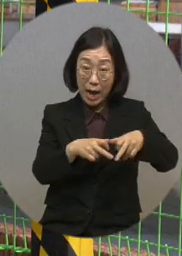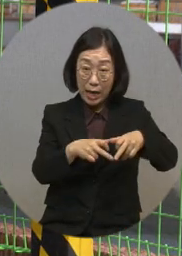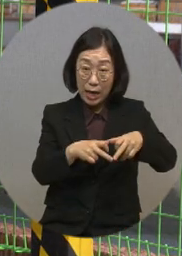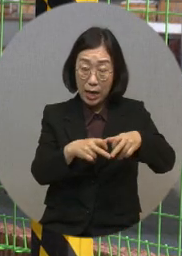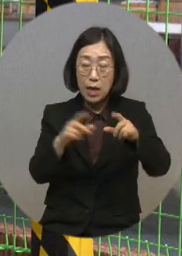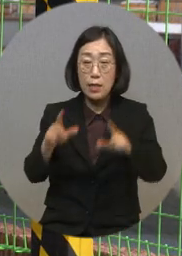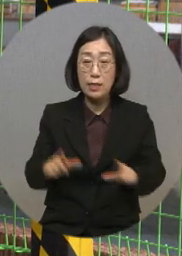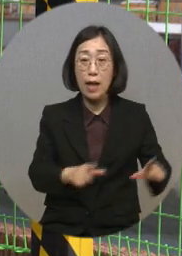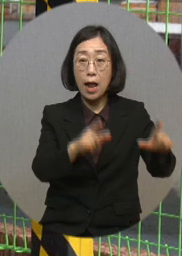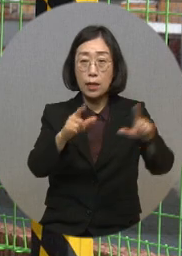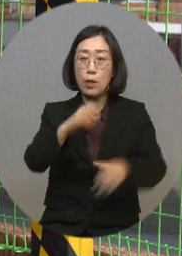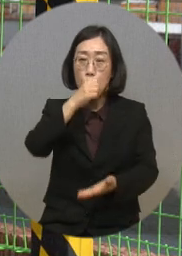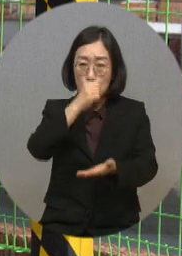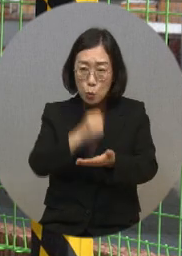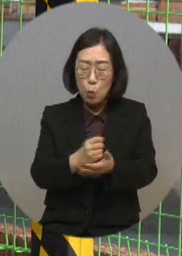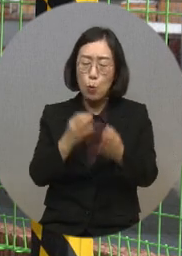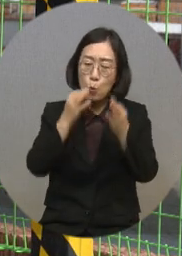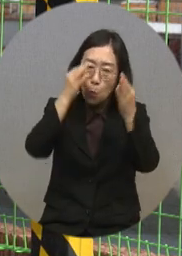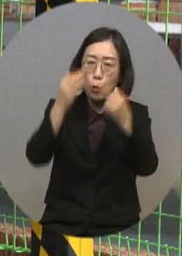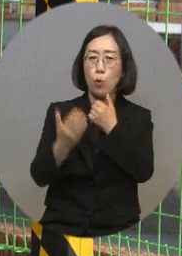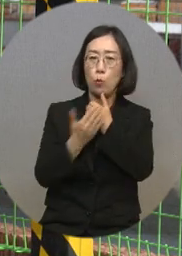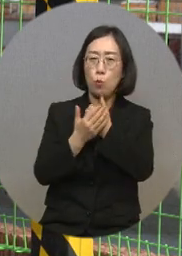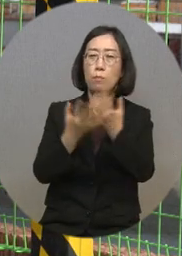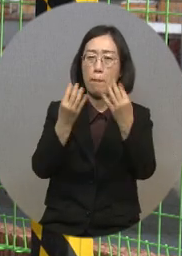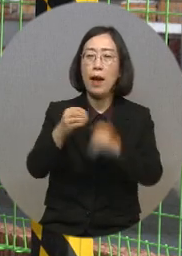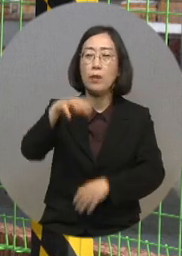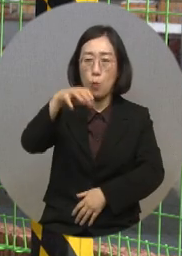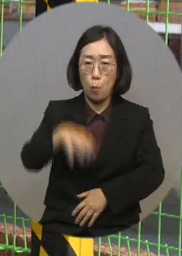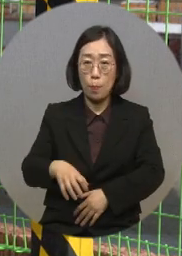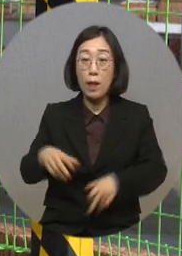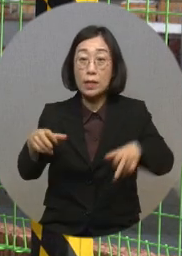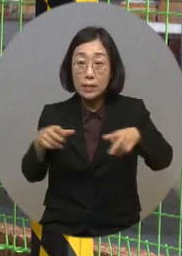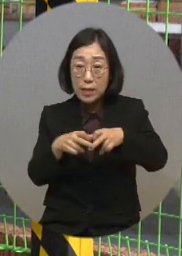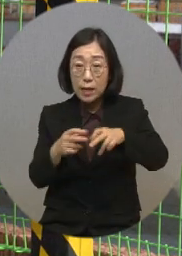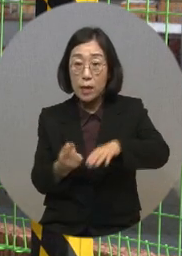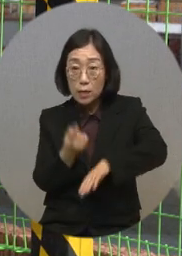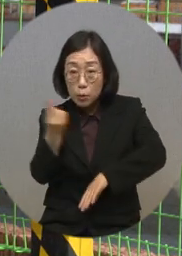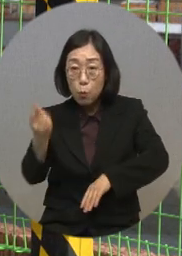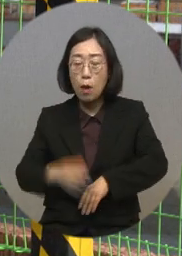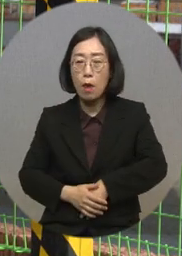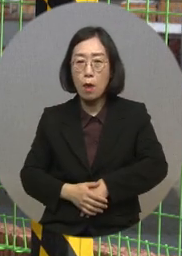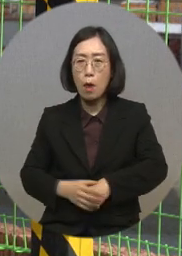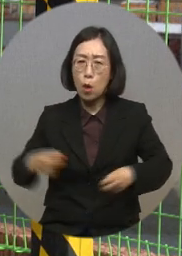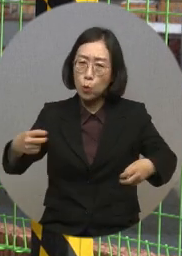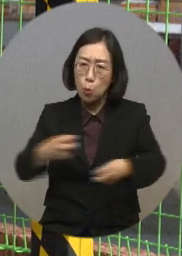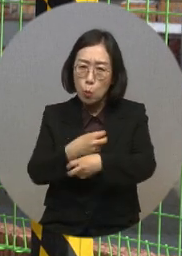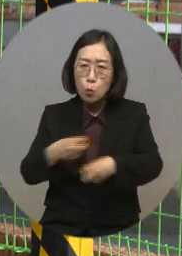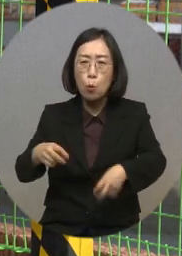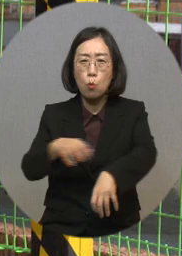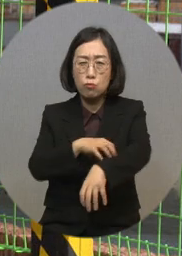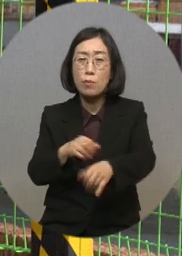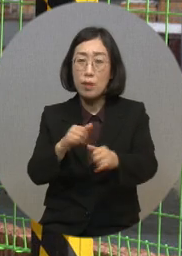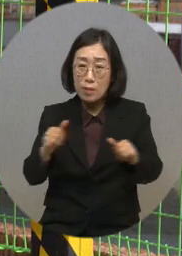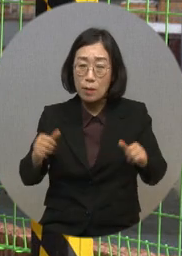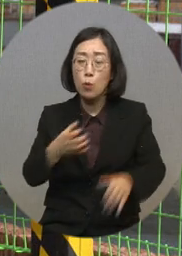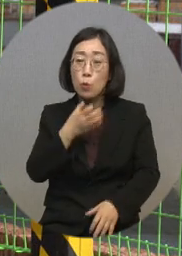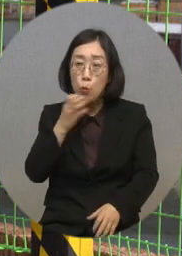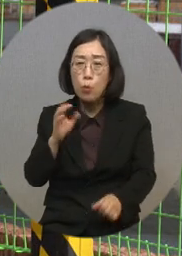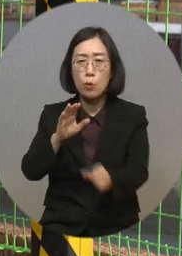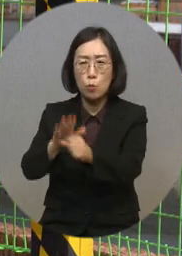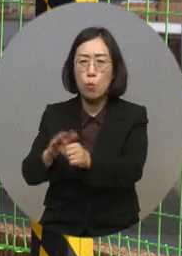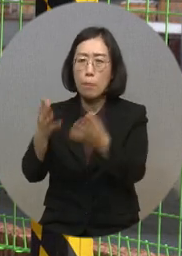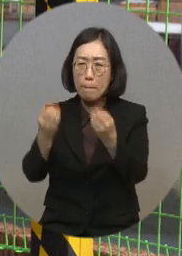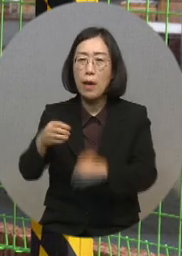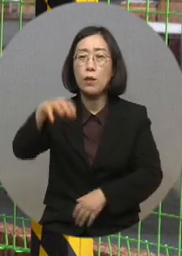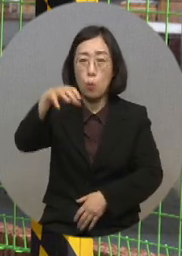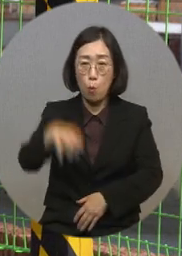장애인이 살기 좋은 굉장히 많이 노력하는 곳이고 장애인뿐만 아니라 교통약자 노인들까지도 많이 노력하고 있는 곳이라 생각합니다.